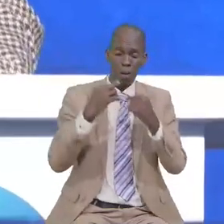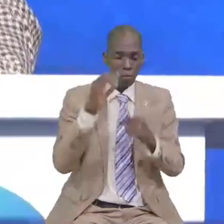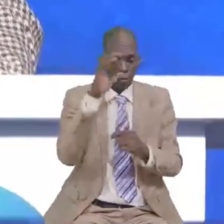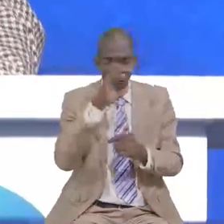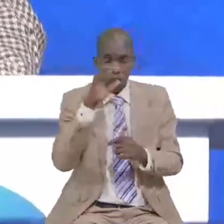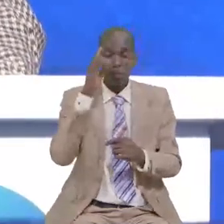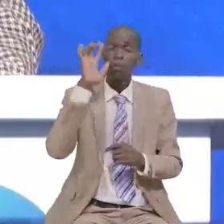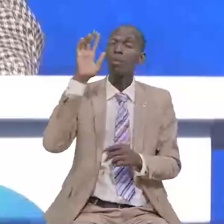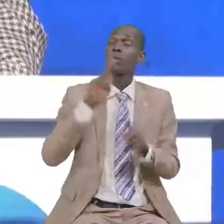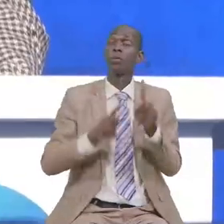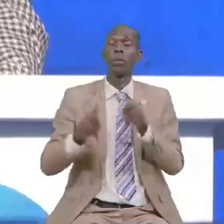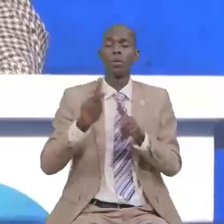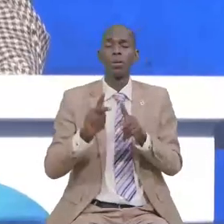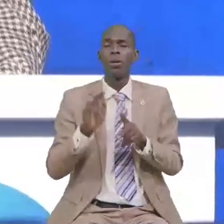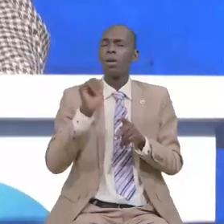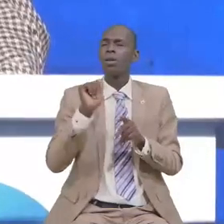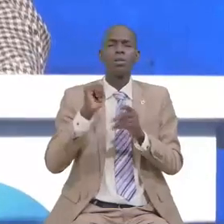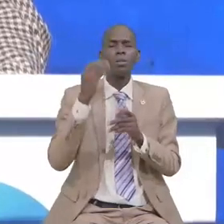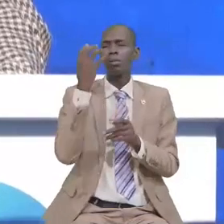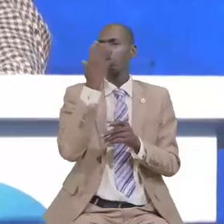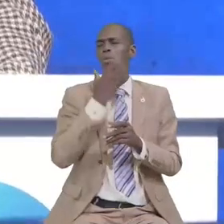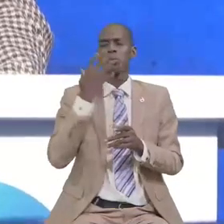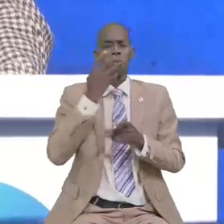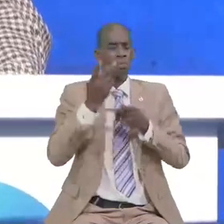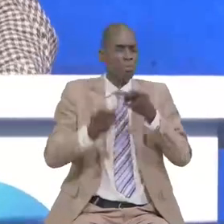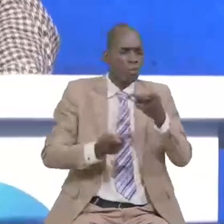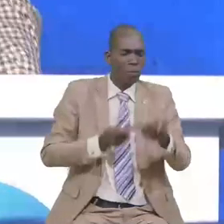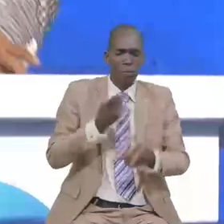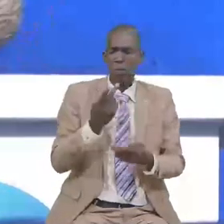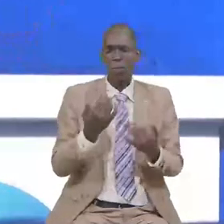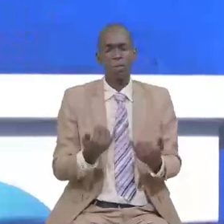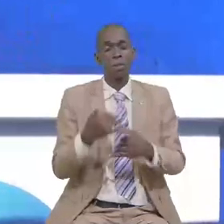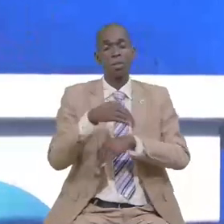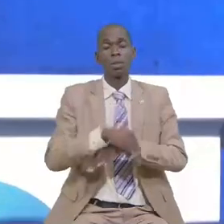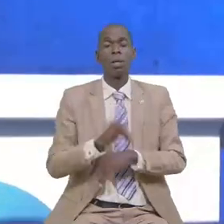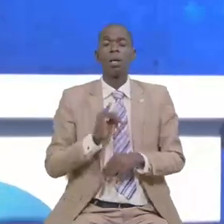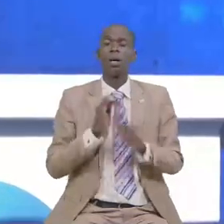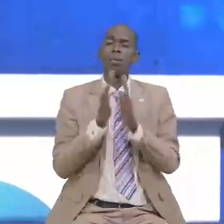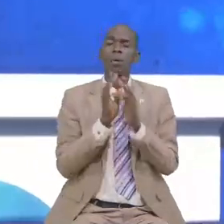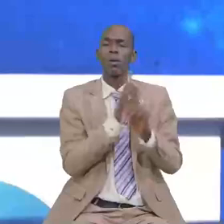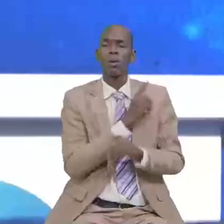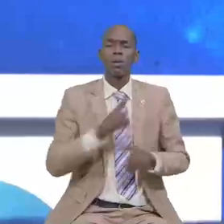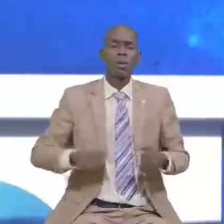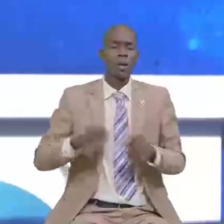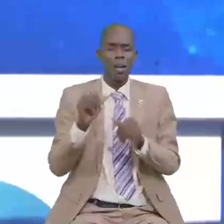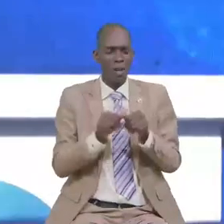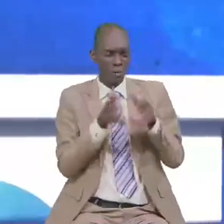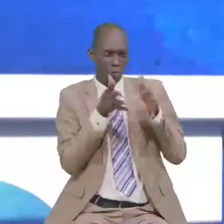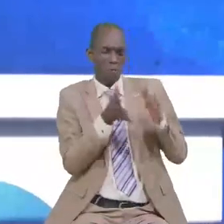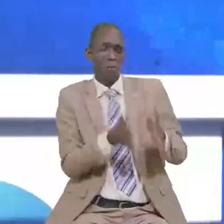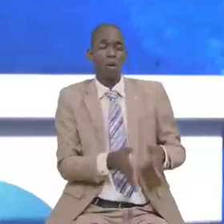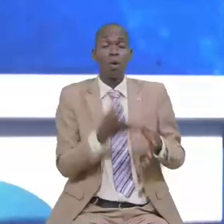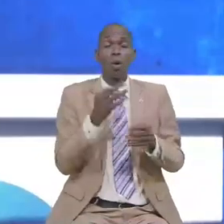peuple. Une visitation glorieuse ce soir. Je prie, Seigneur, que chaque